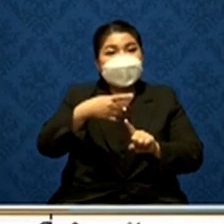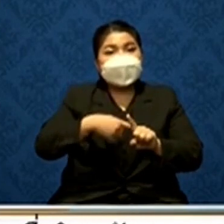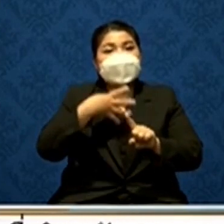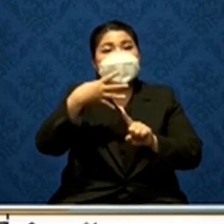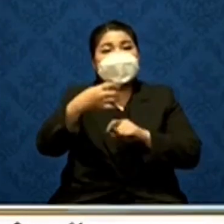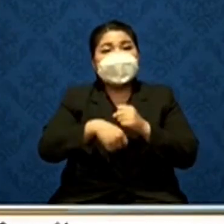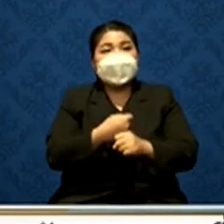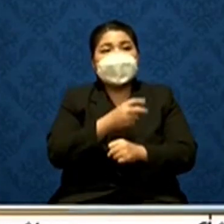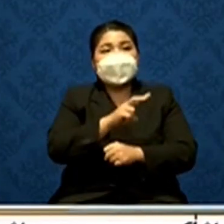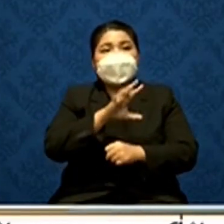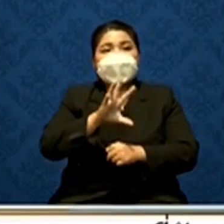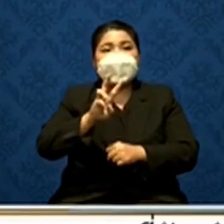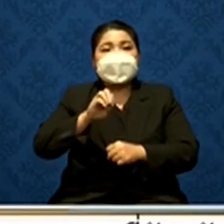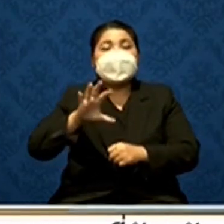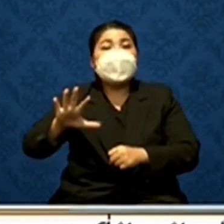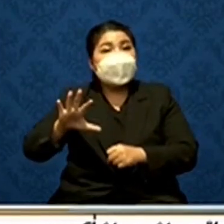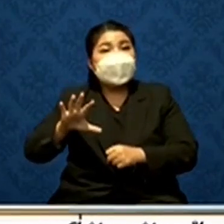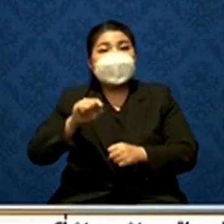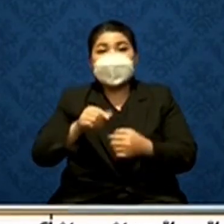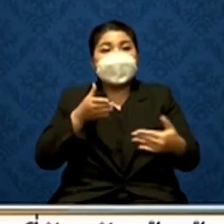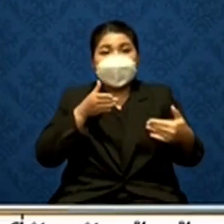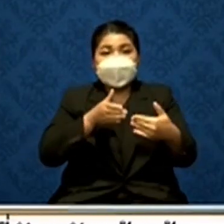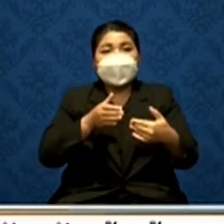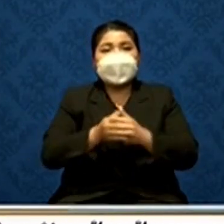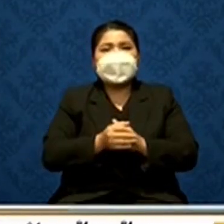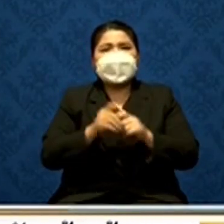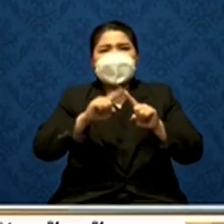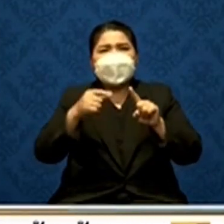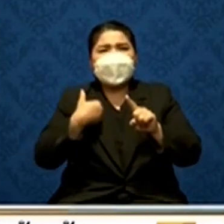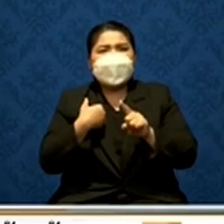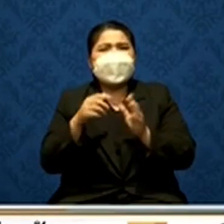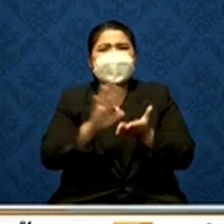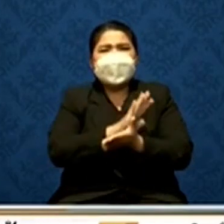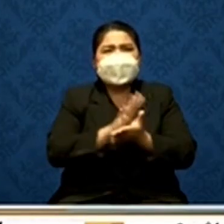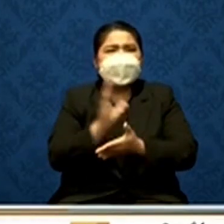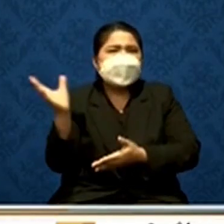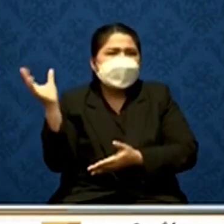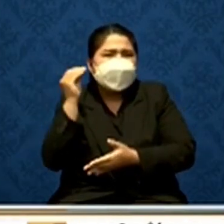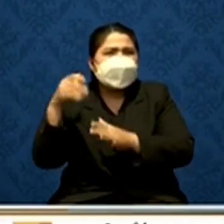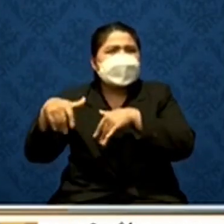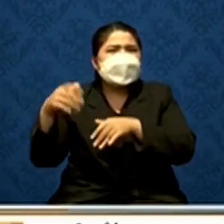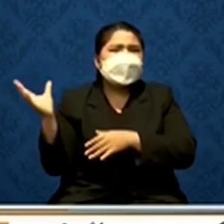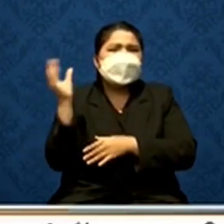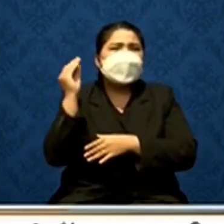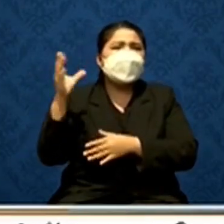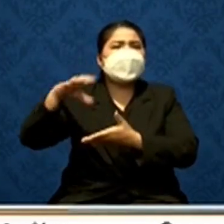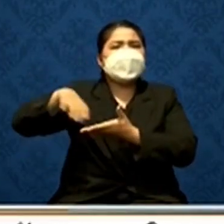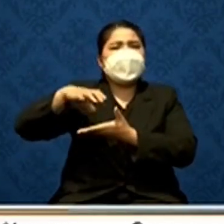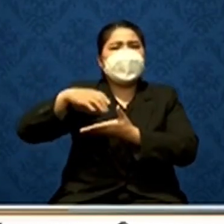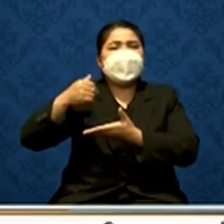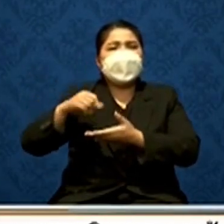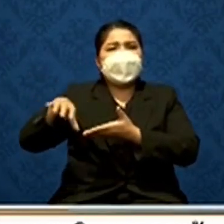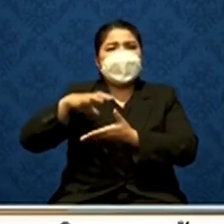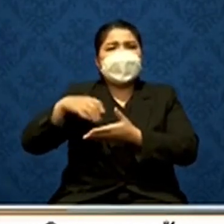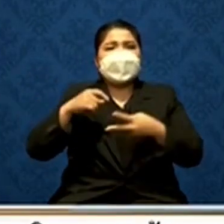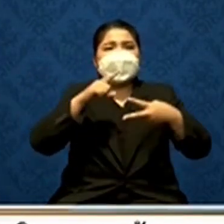เรองก่อนหน้าอี้เปเรื่ของท่านโดยตรง ส่วนเอกสารวฟงเขาเล่วมามีสองเรื่องแนั้นครั πουเขาเลวมา เขาเลวมา